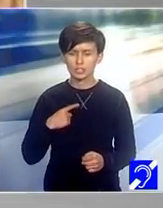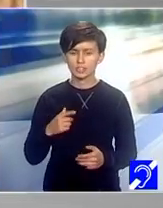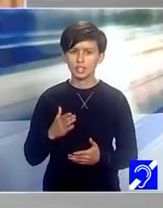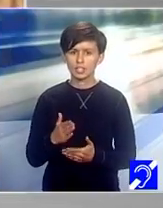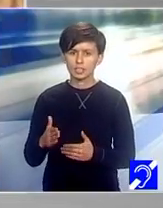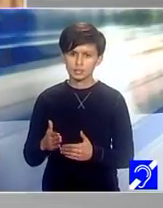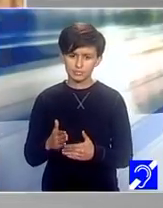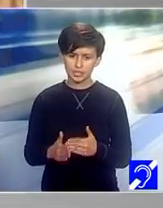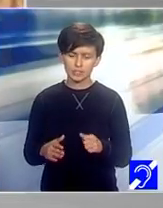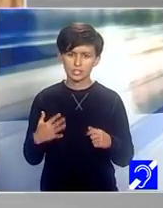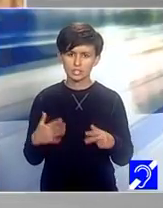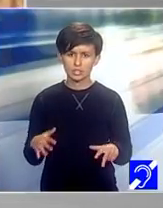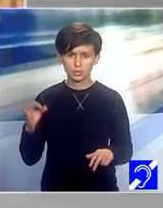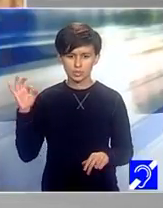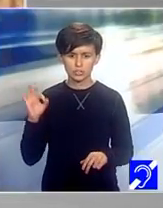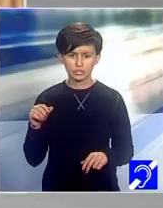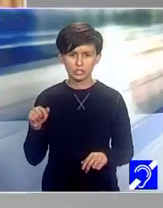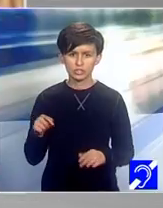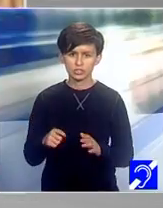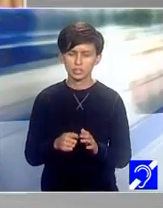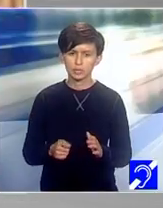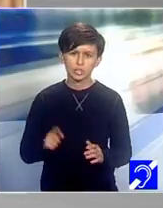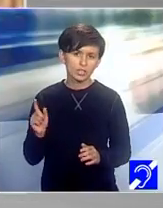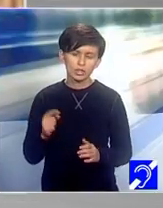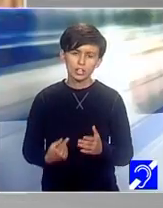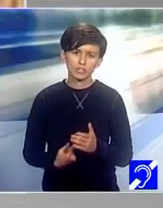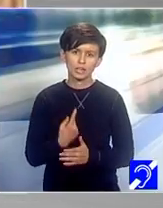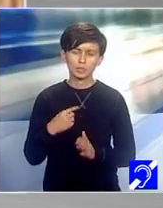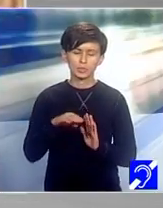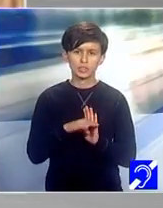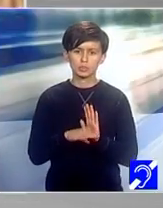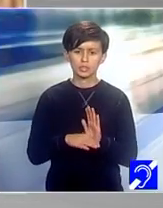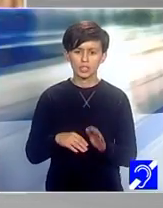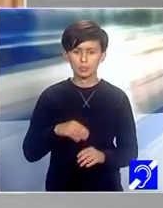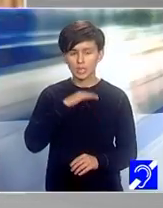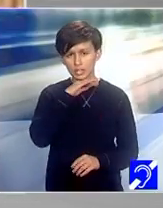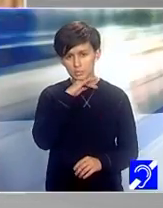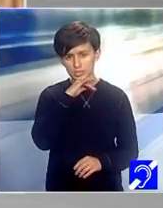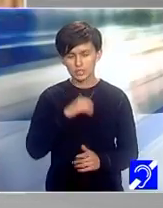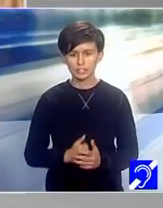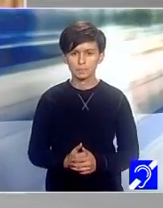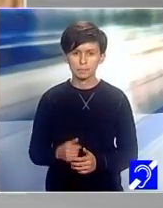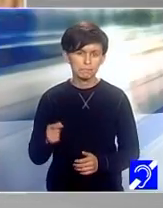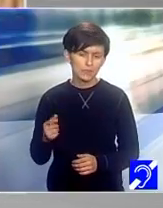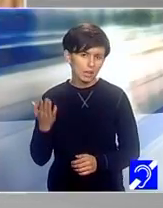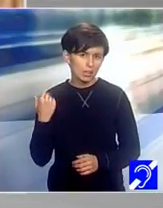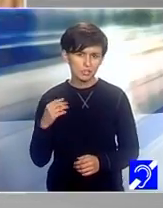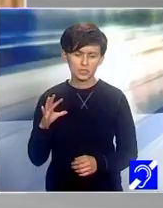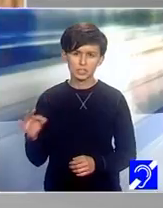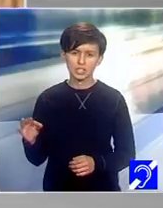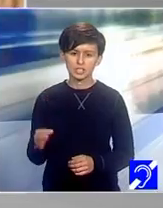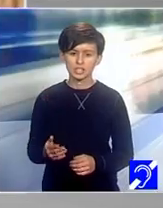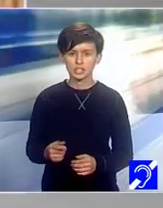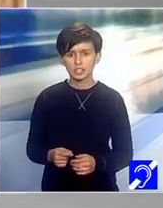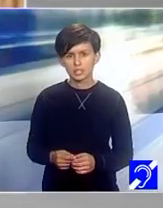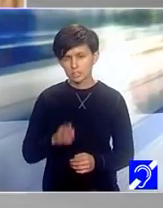aceste proiecte probabil că n-ar fi apărut pe agenda administrației. Ar fi fost altele, poate, orientate înspre o altă direcție. Din punctul meu de